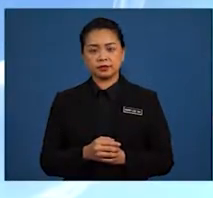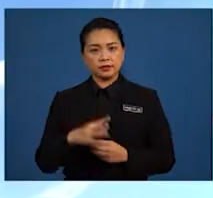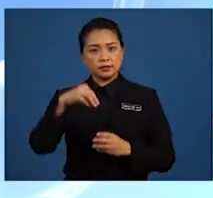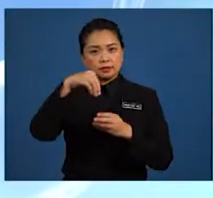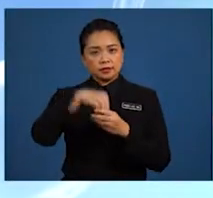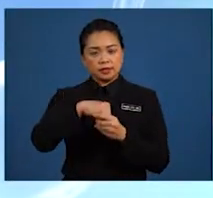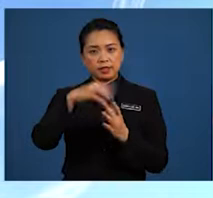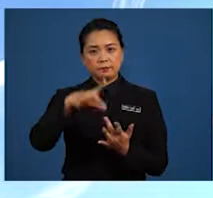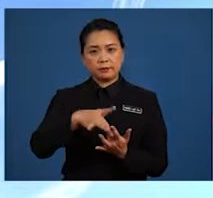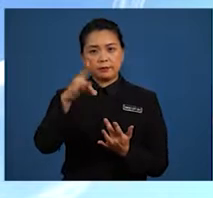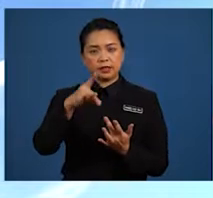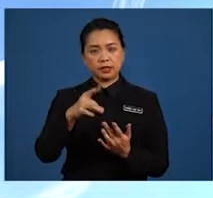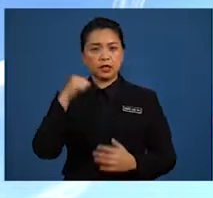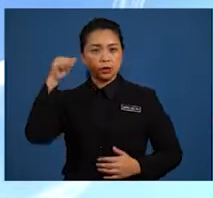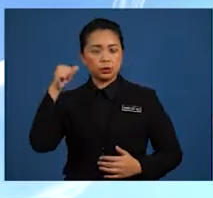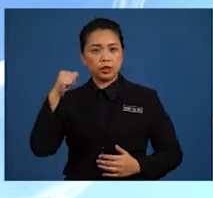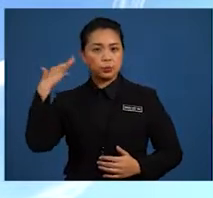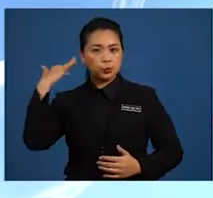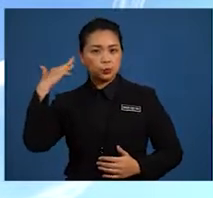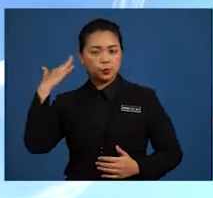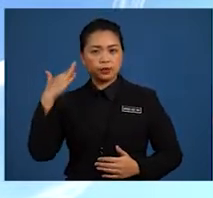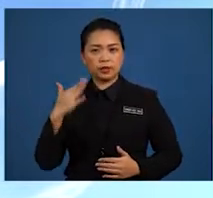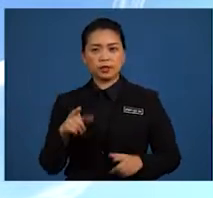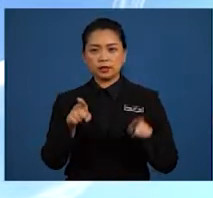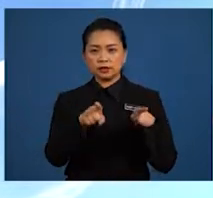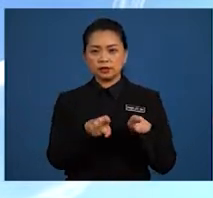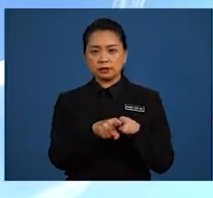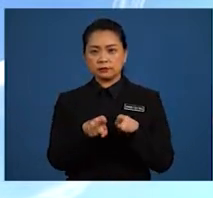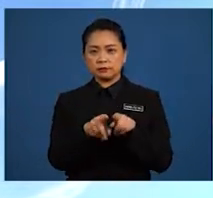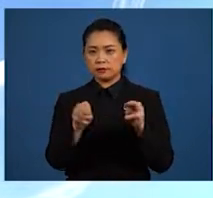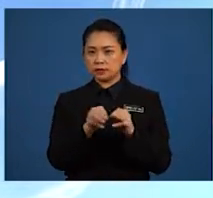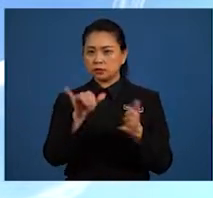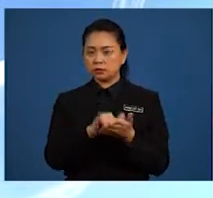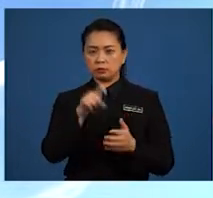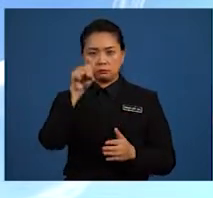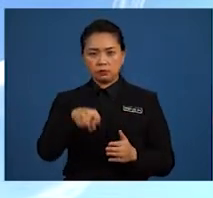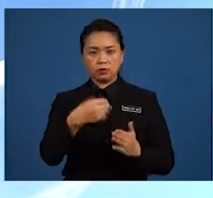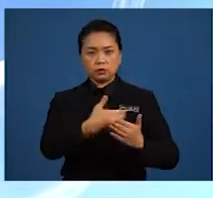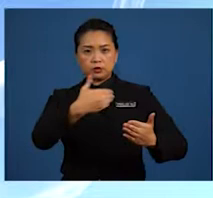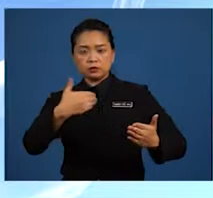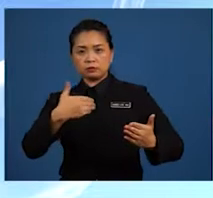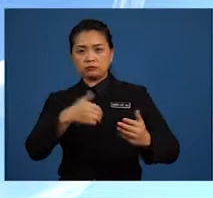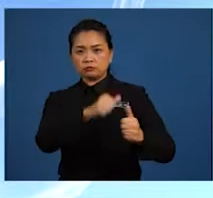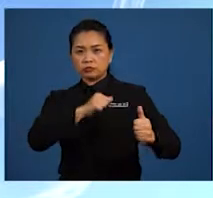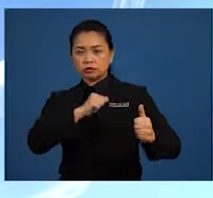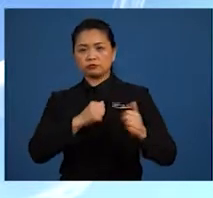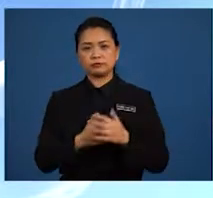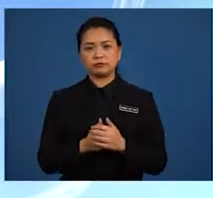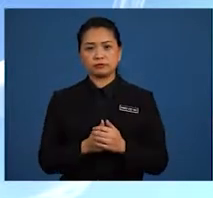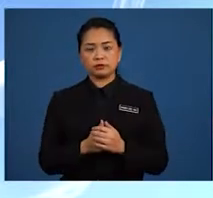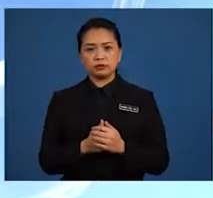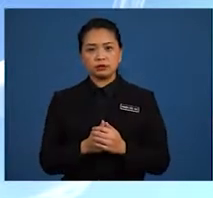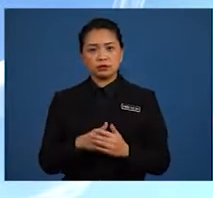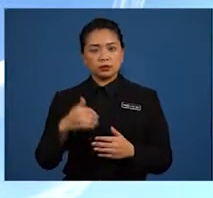dalam pemilihan audio bunyian seperti ini perlulah di elakkan disinilah tugas